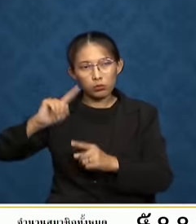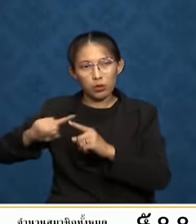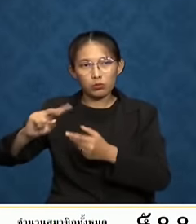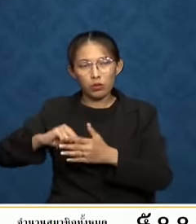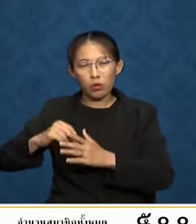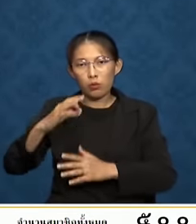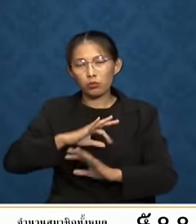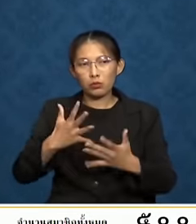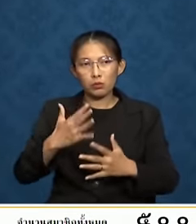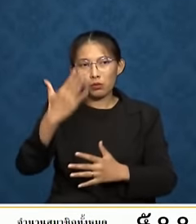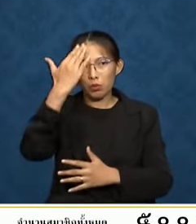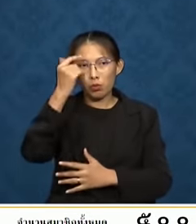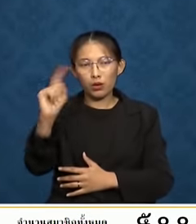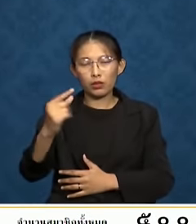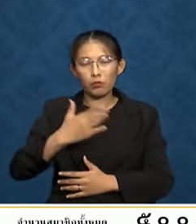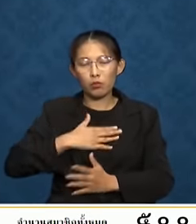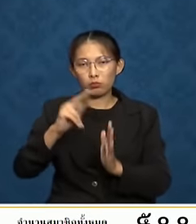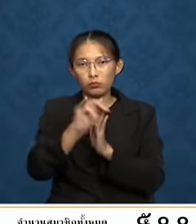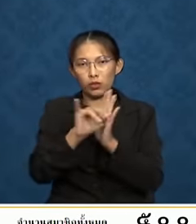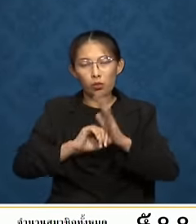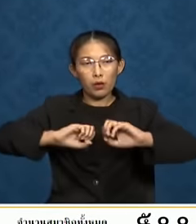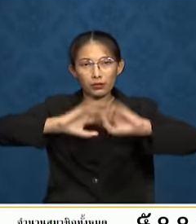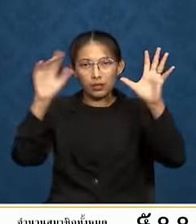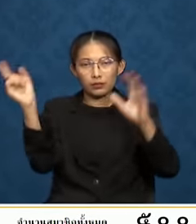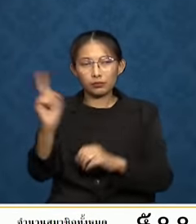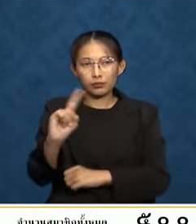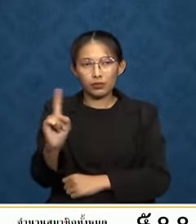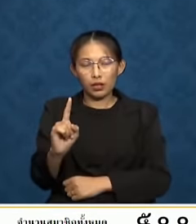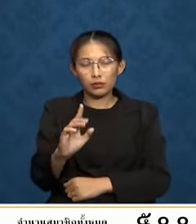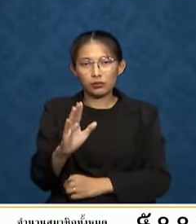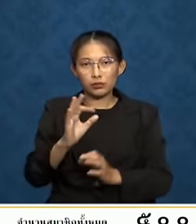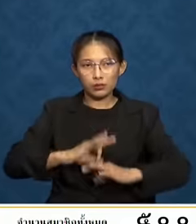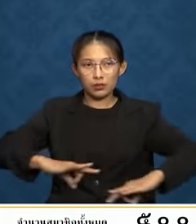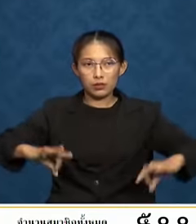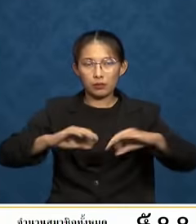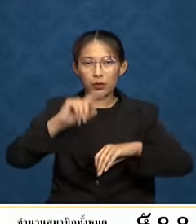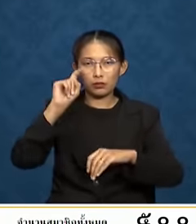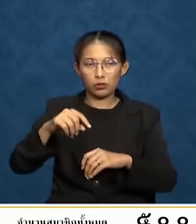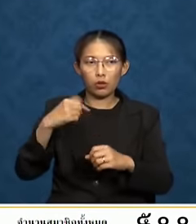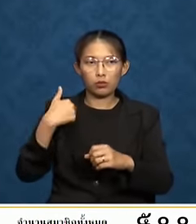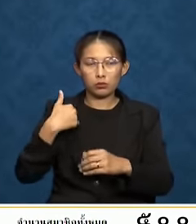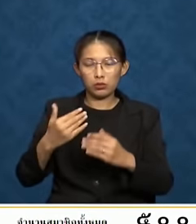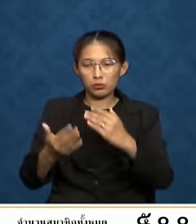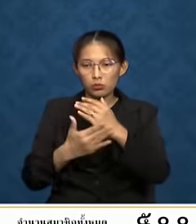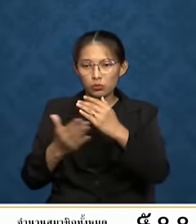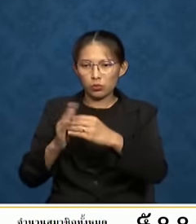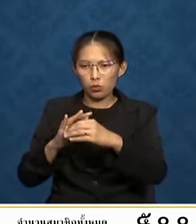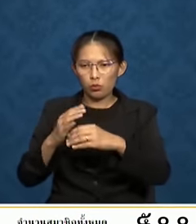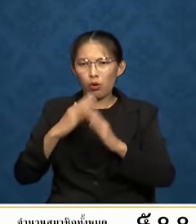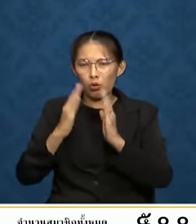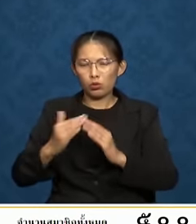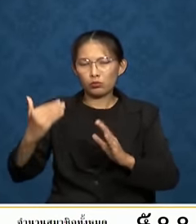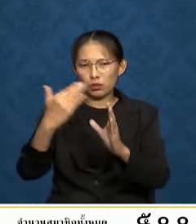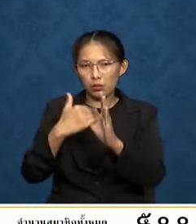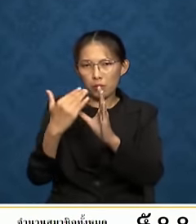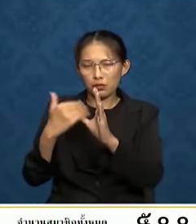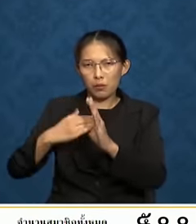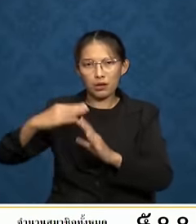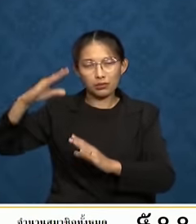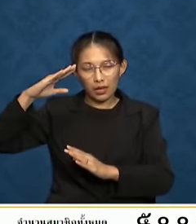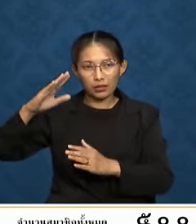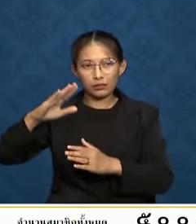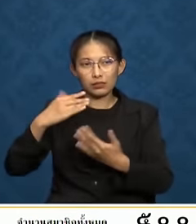ใจเพราะผมมีนโยบายชัดเจนว่าเราจะต้องสร้างแรงจูงใจให้คนมาสมัครแล้ว